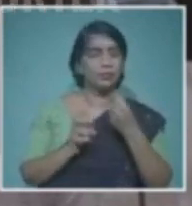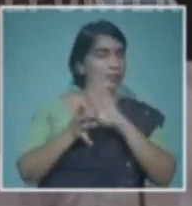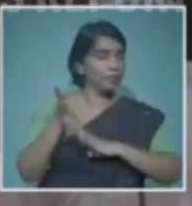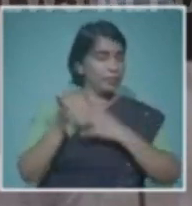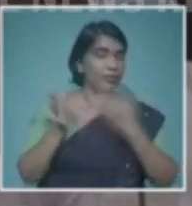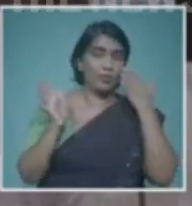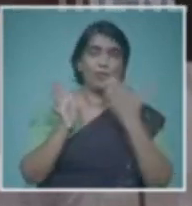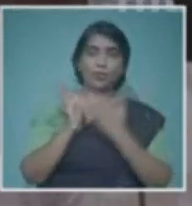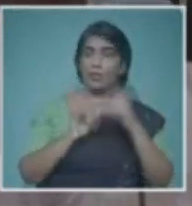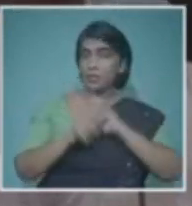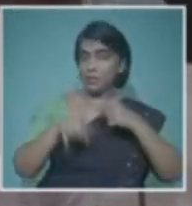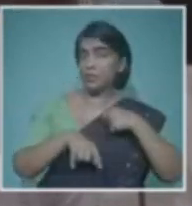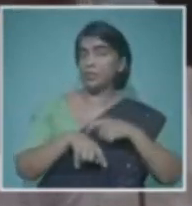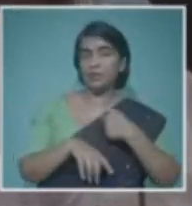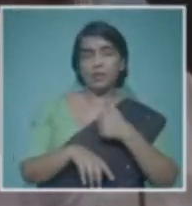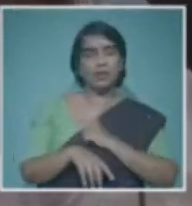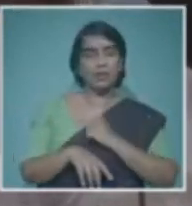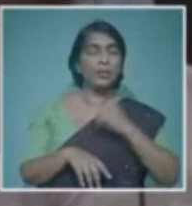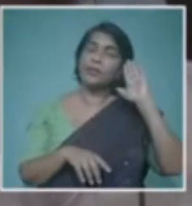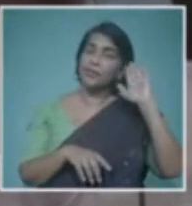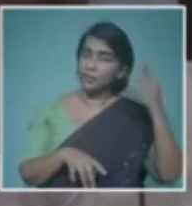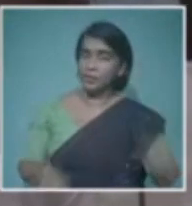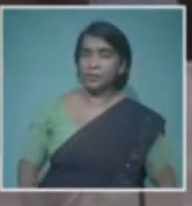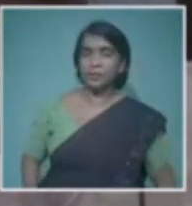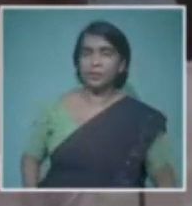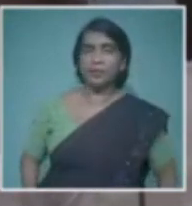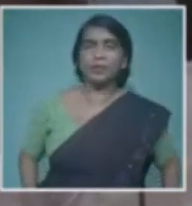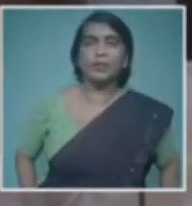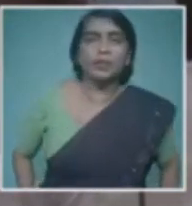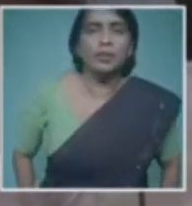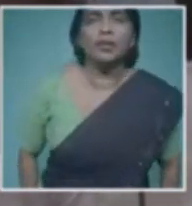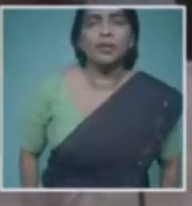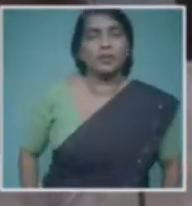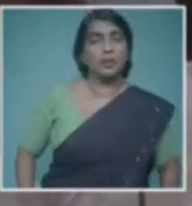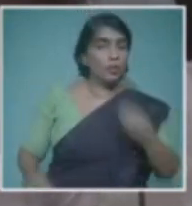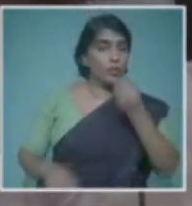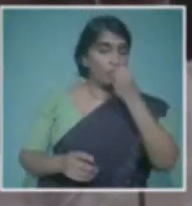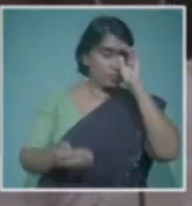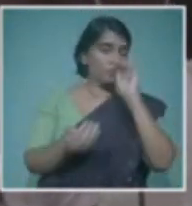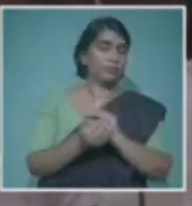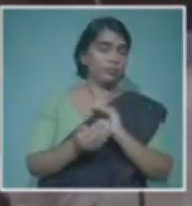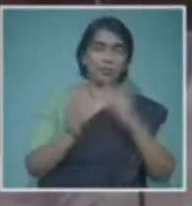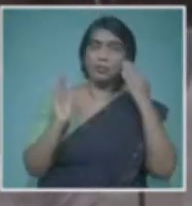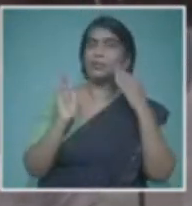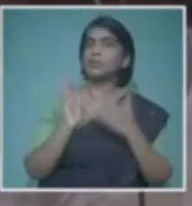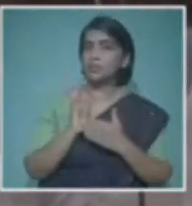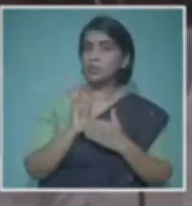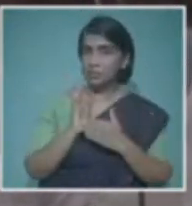වයශීර්ෂයේ අපි කතා කරන මේ මොහොතේ මම කැමති විශේෂයෙන්ම ආහාර සුරක්ෂිතතාවය